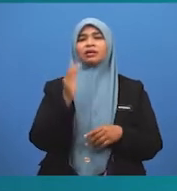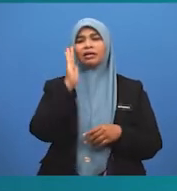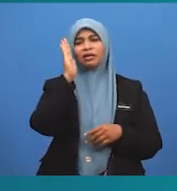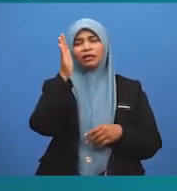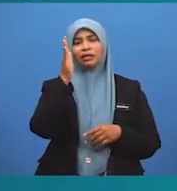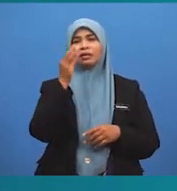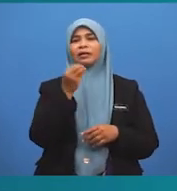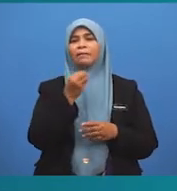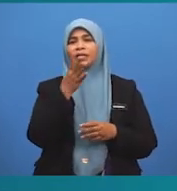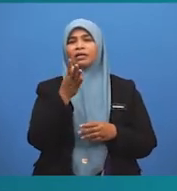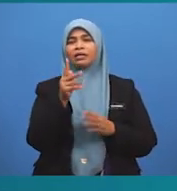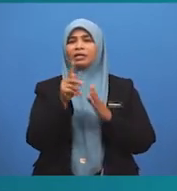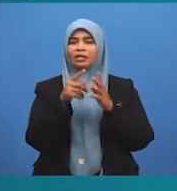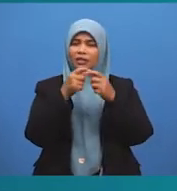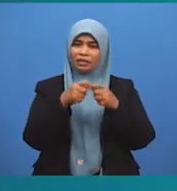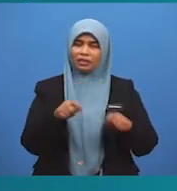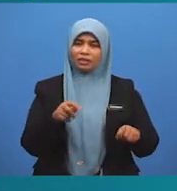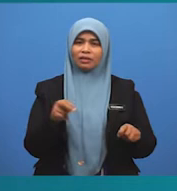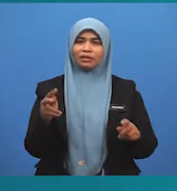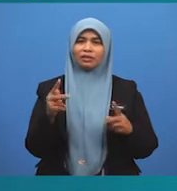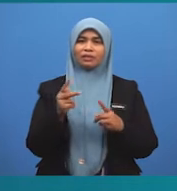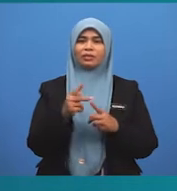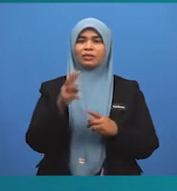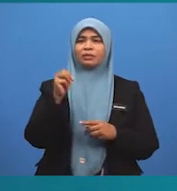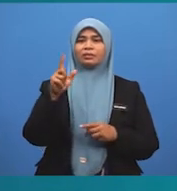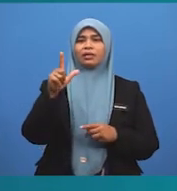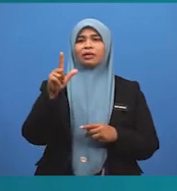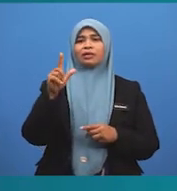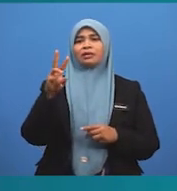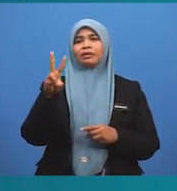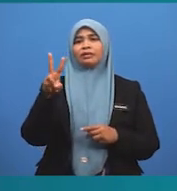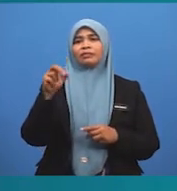memberikan ketenangan kepada Melvin. Yang kedua,